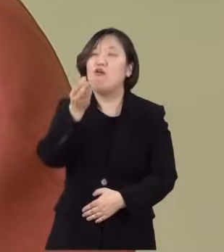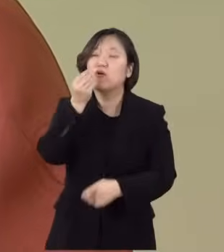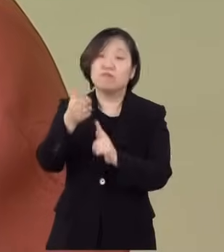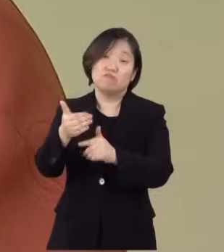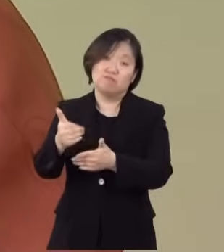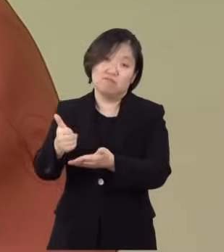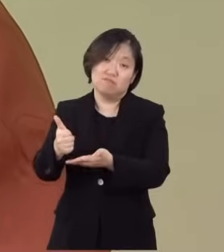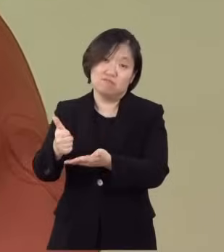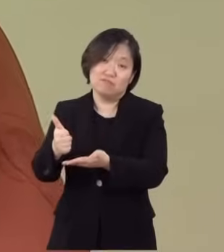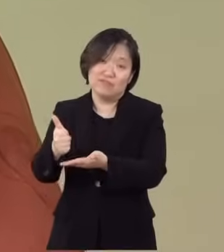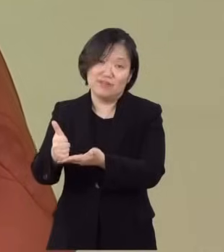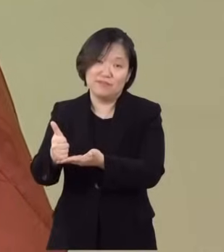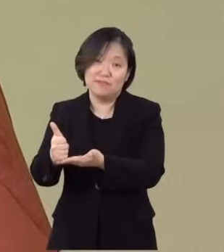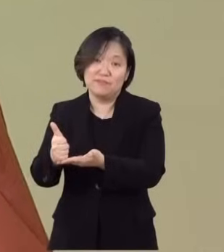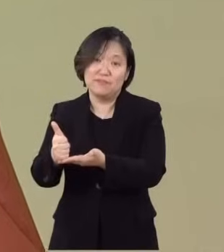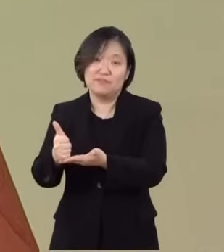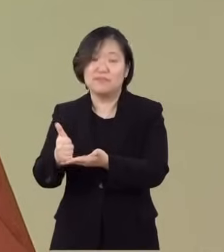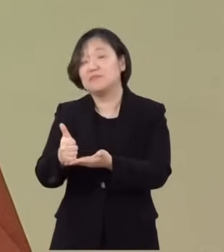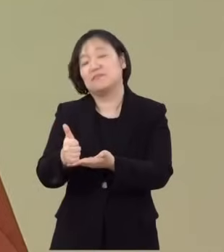거룩하신